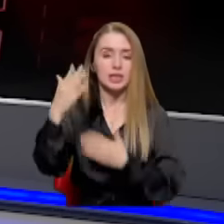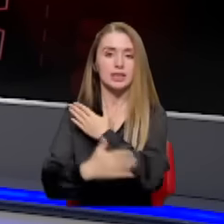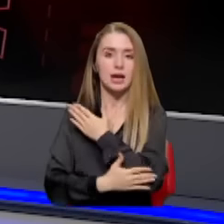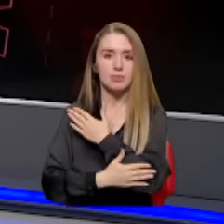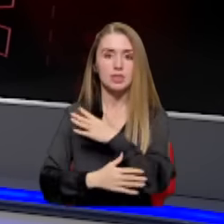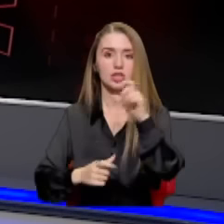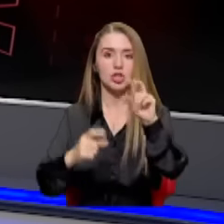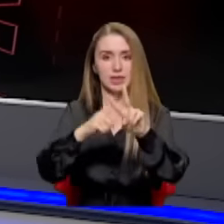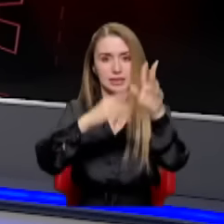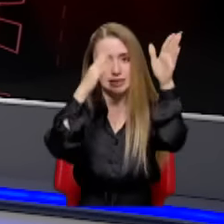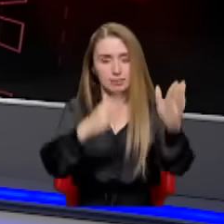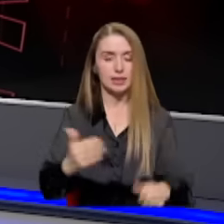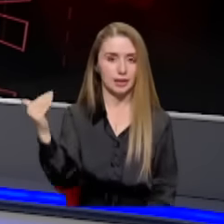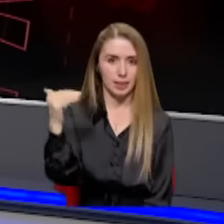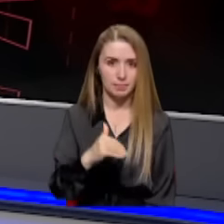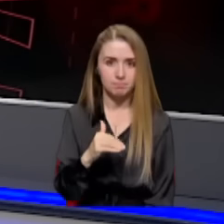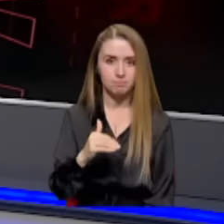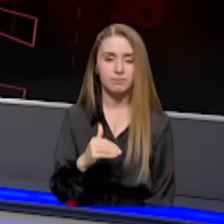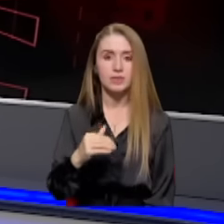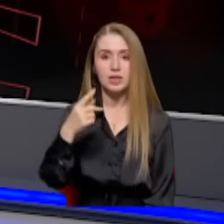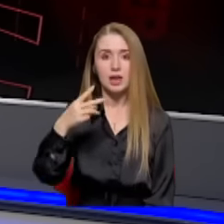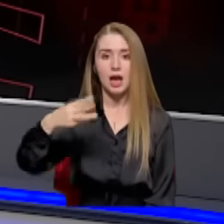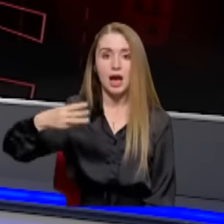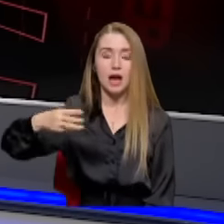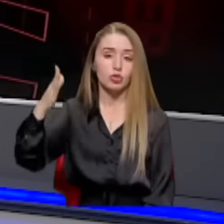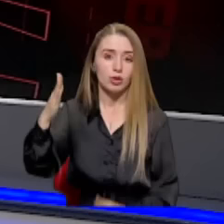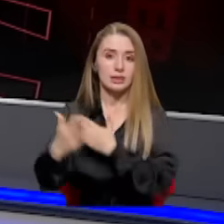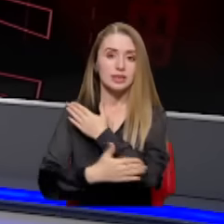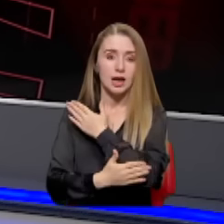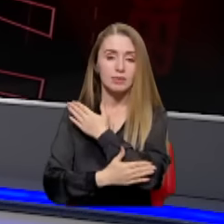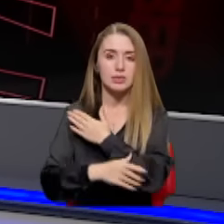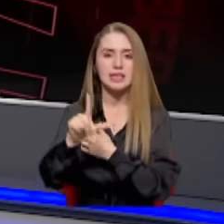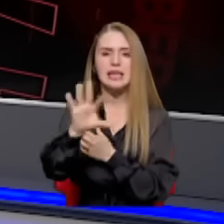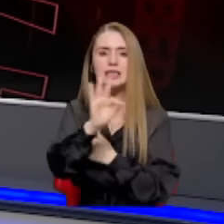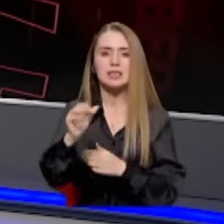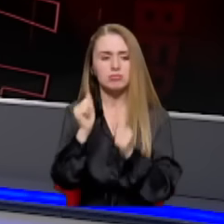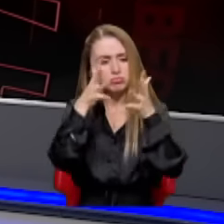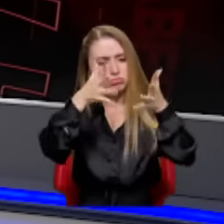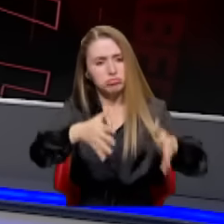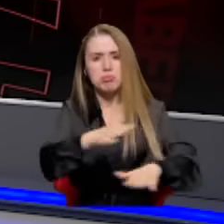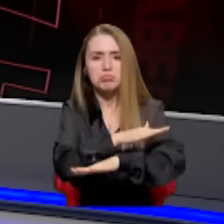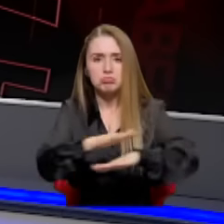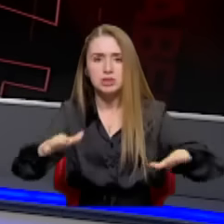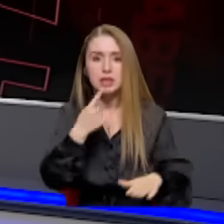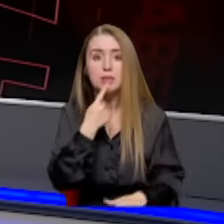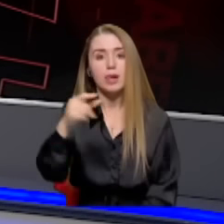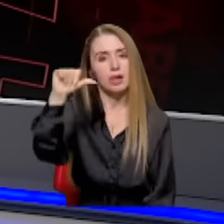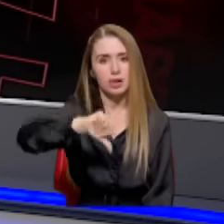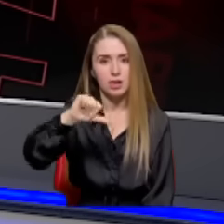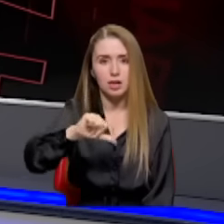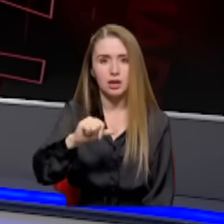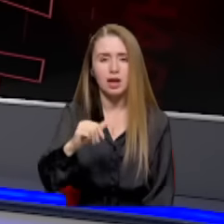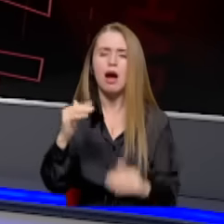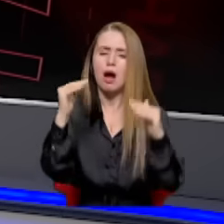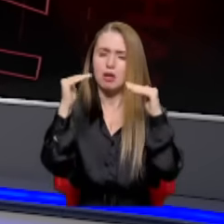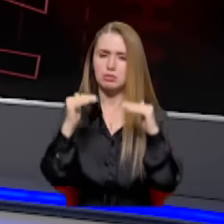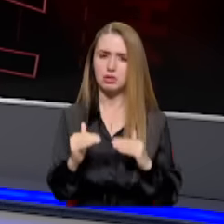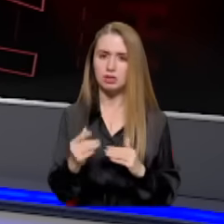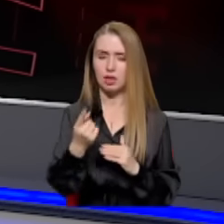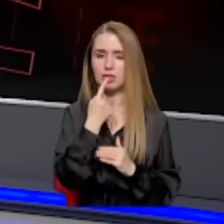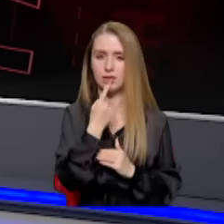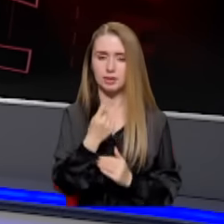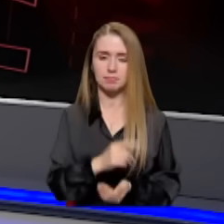Yardımcısı Cevdet Yılmaz'dan geldi. Erdoğan'ın yardımcısı gereksiz harcamaları bitireceğiz diyemedi, azaltacağız